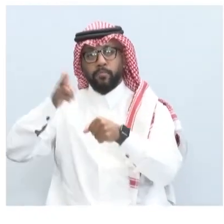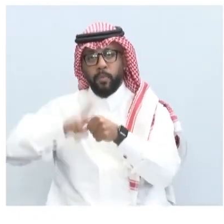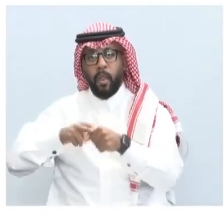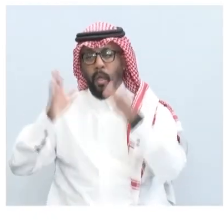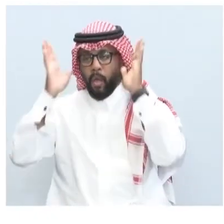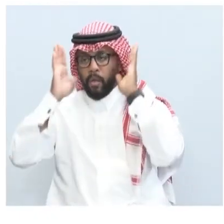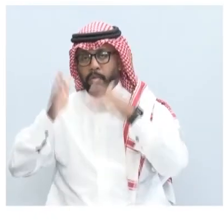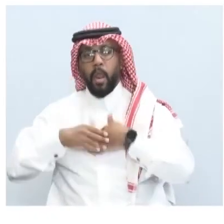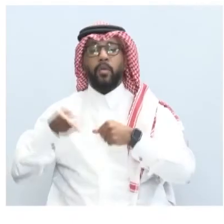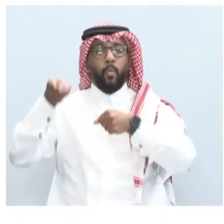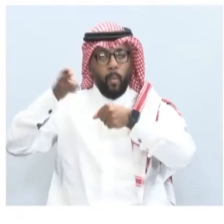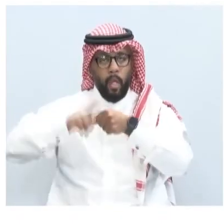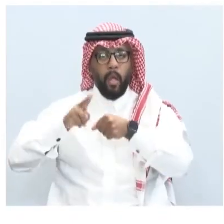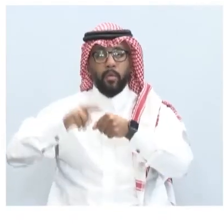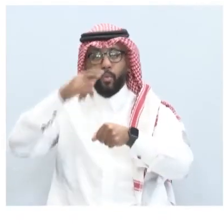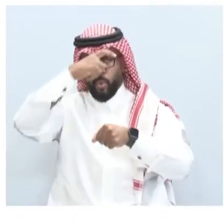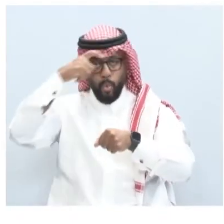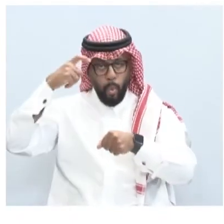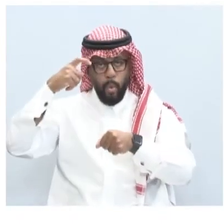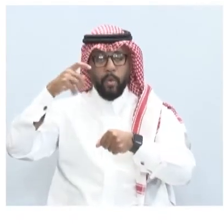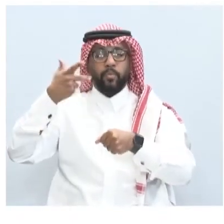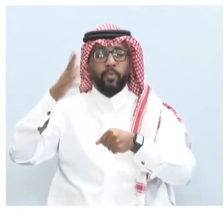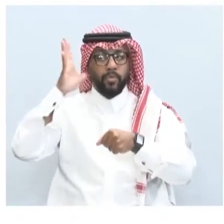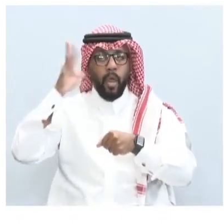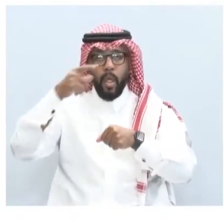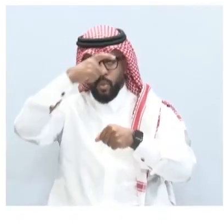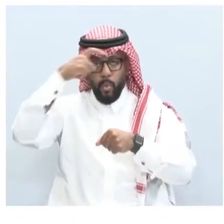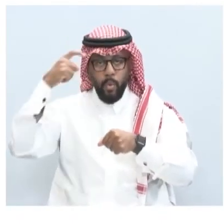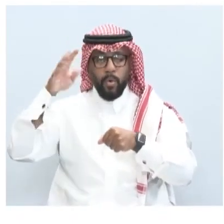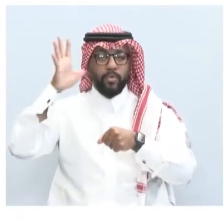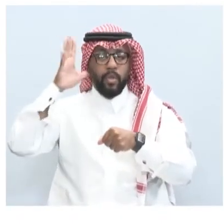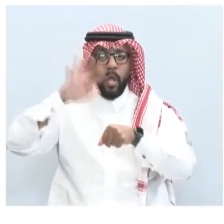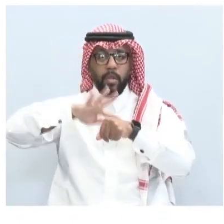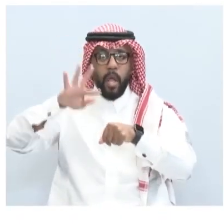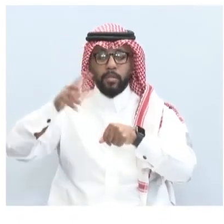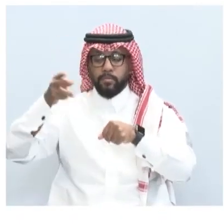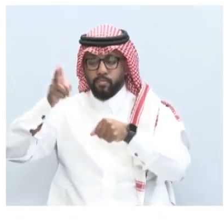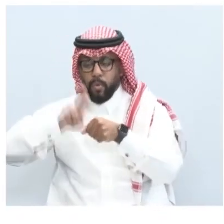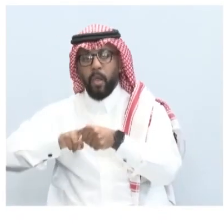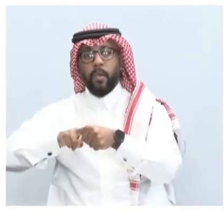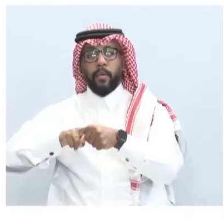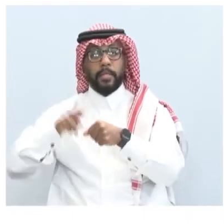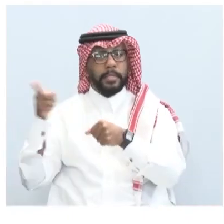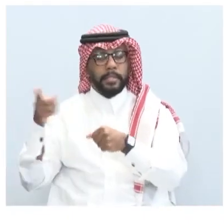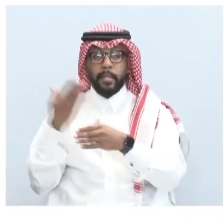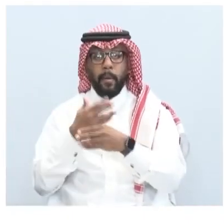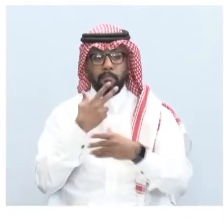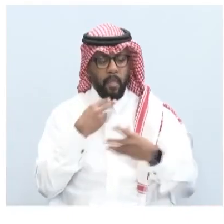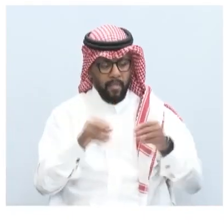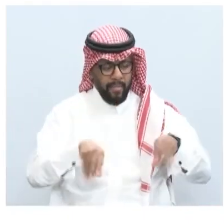الصلاتين اي صلاه الظهر والعصر لانه لبس الجوربين وهو على غير طهاره